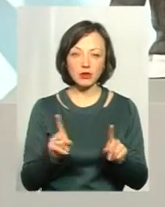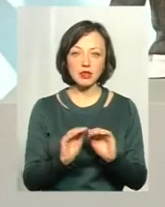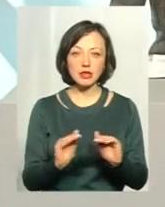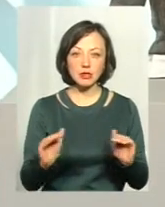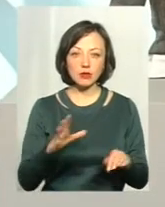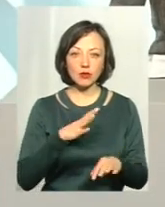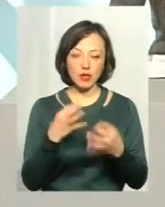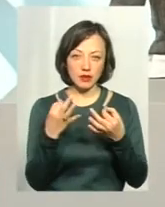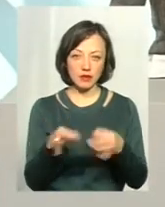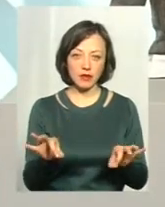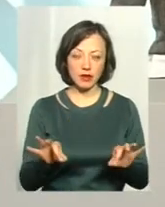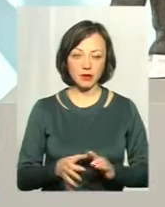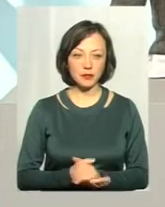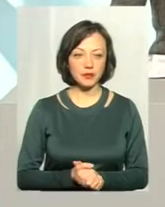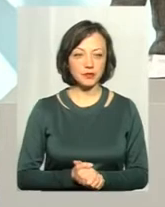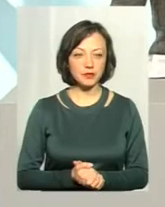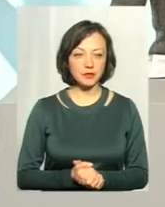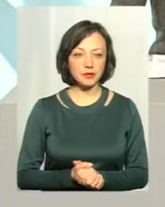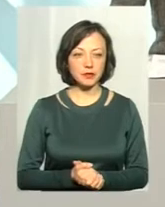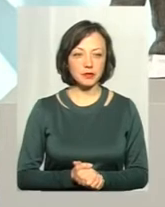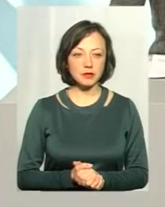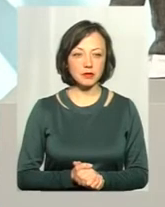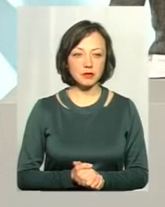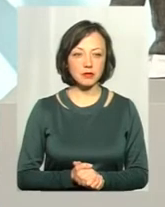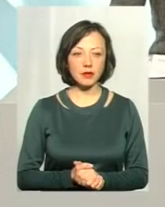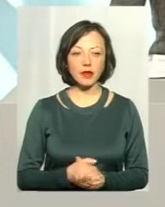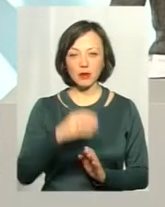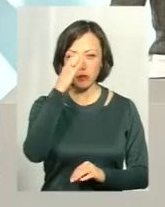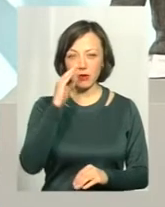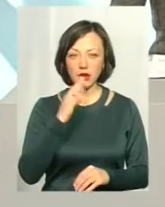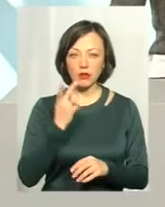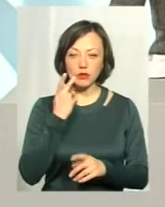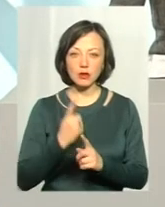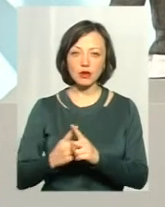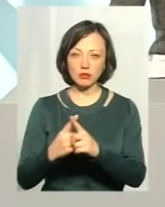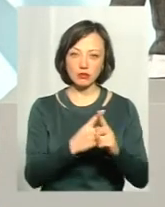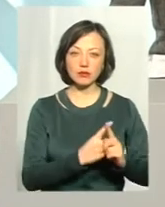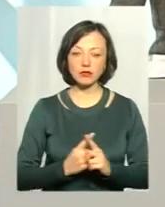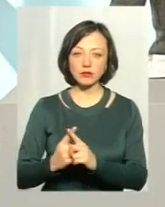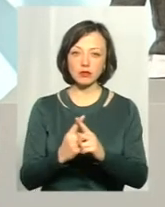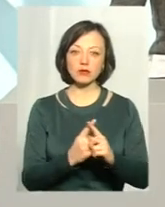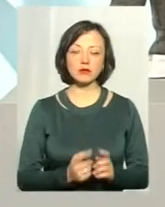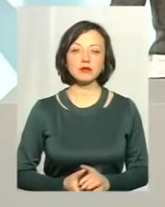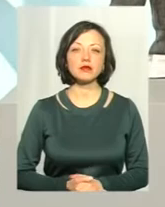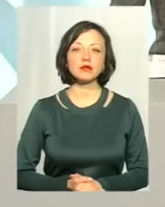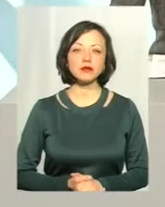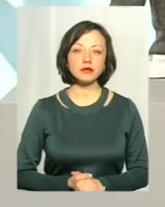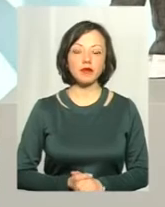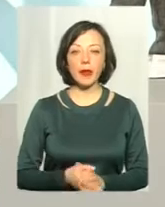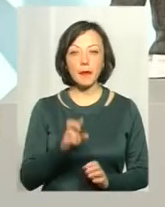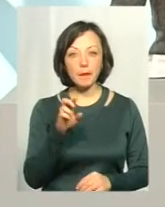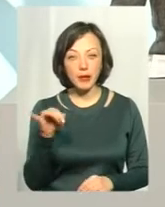діти були, не наражалися на безпеку, тому батьки їх постійно відправляють в супроводі.